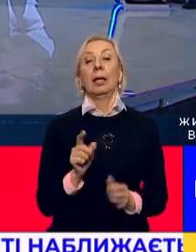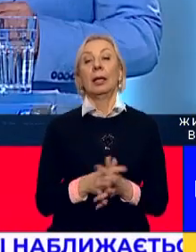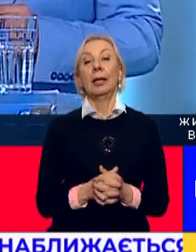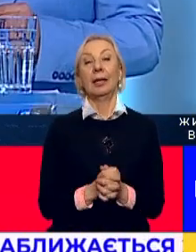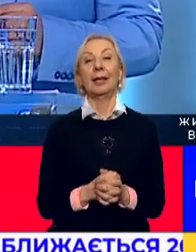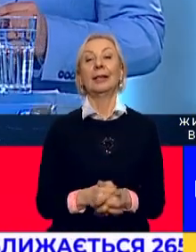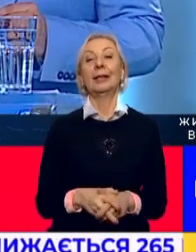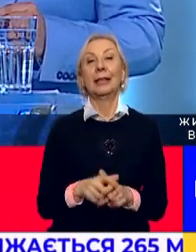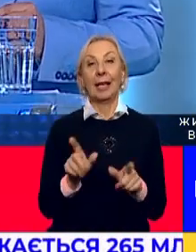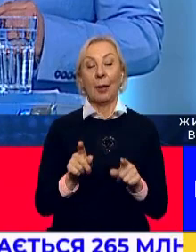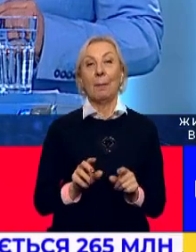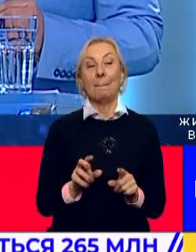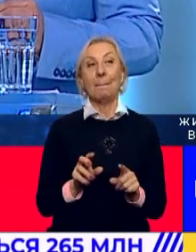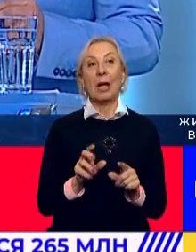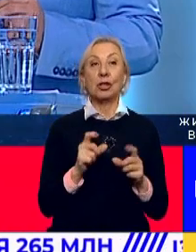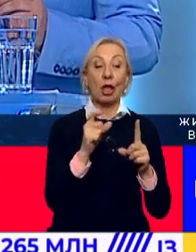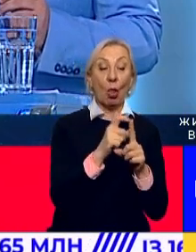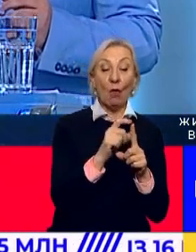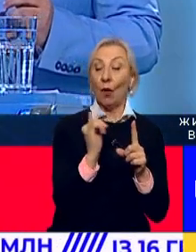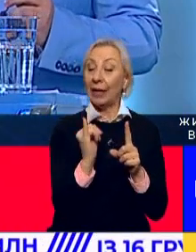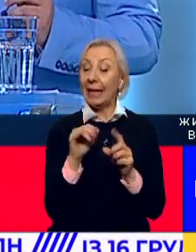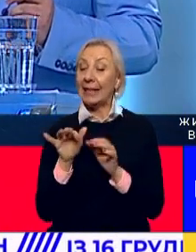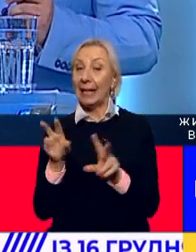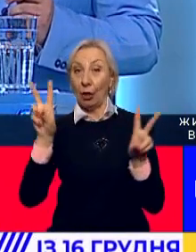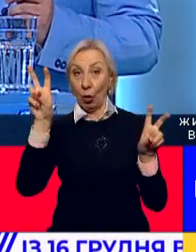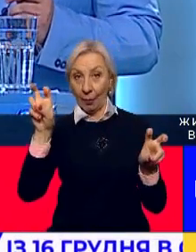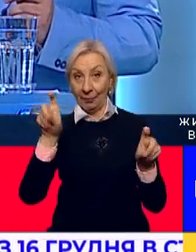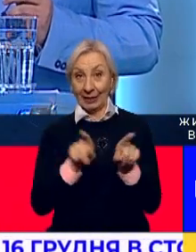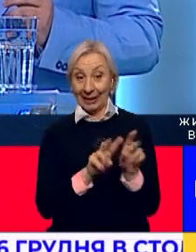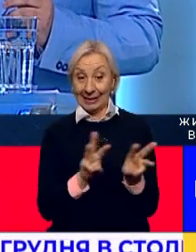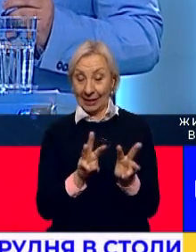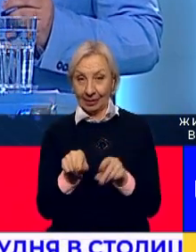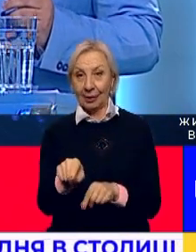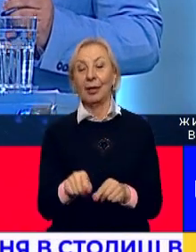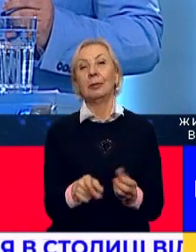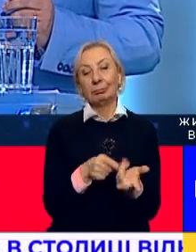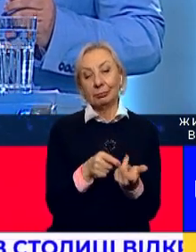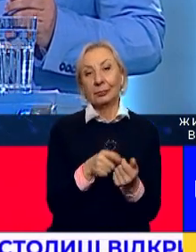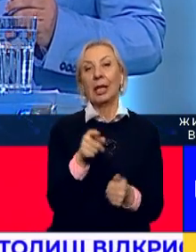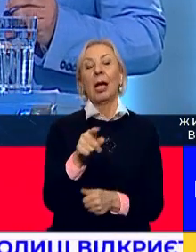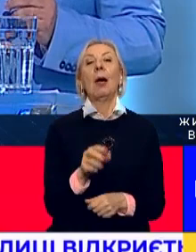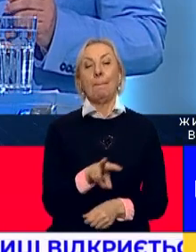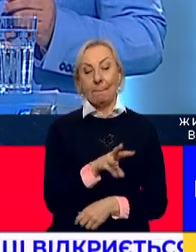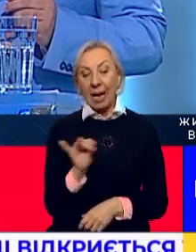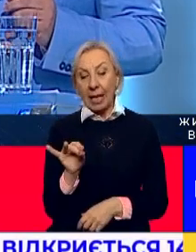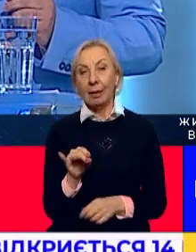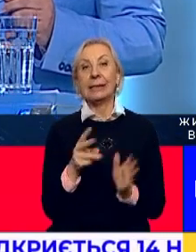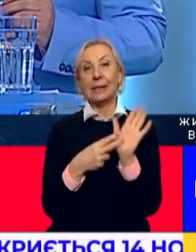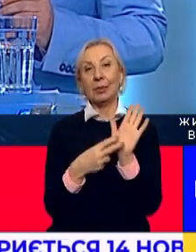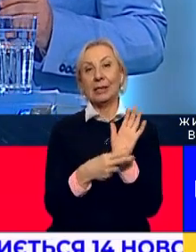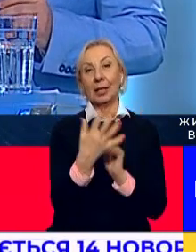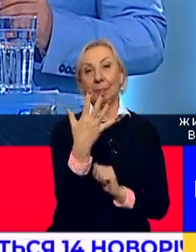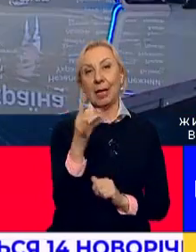діло» проаналізувало сьогоднішню промову Володимира Зеленського, так от найчастіше він вживав слово «ми» 75